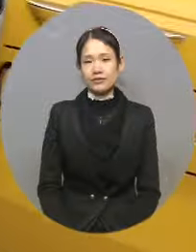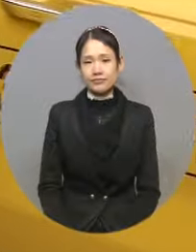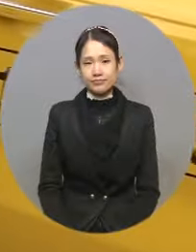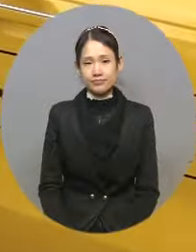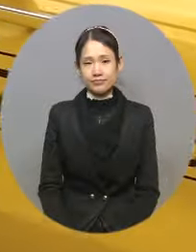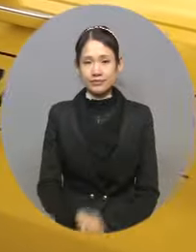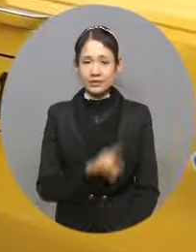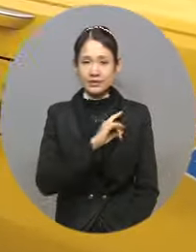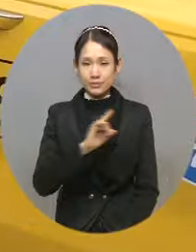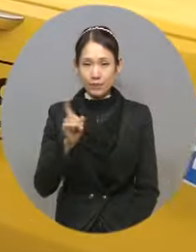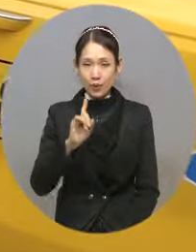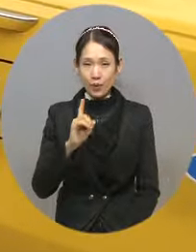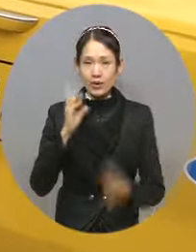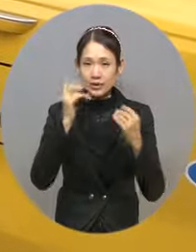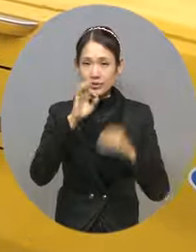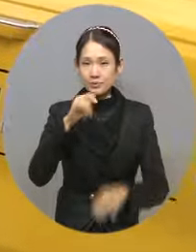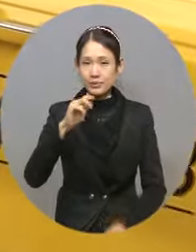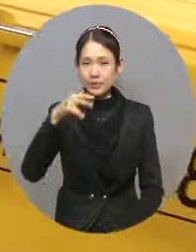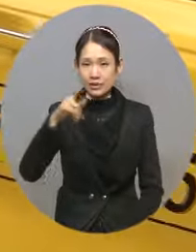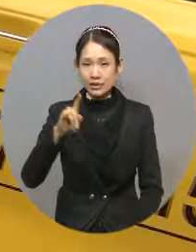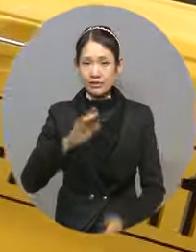소감이 어떻게 되세요? 네, 김민재입니다.